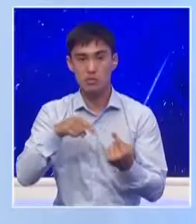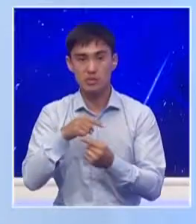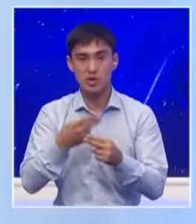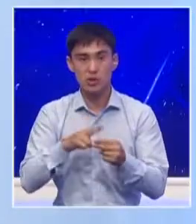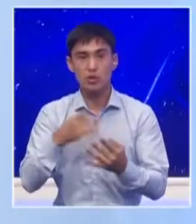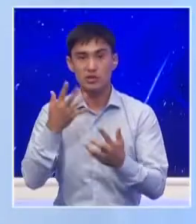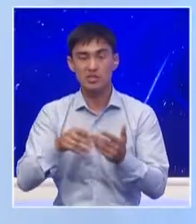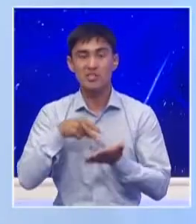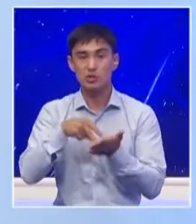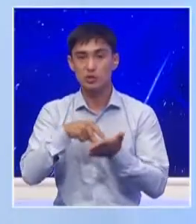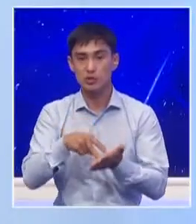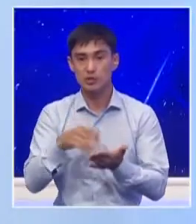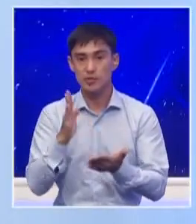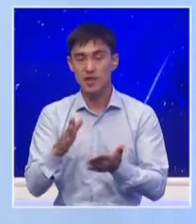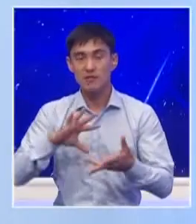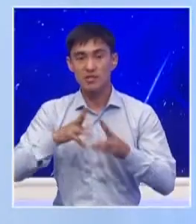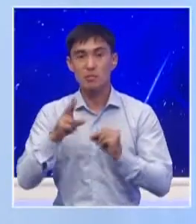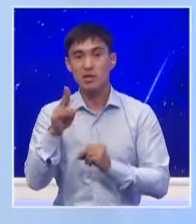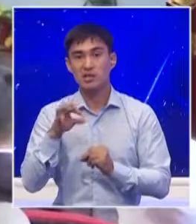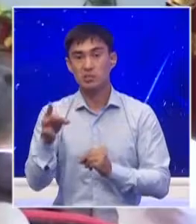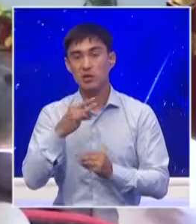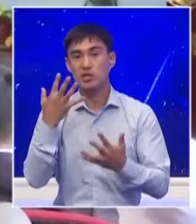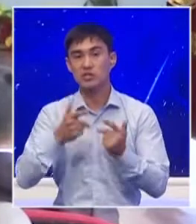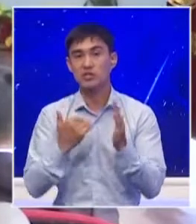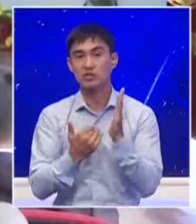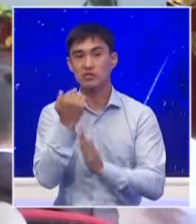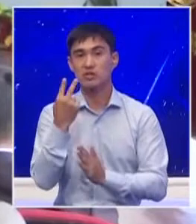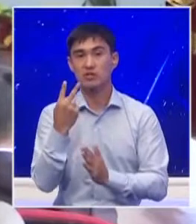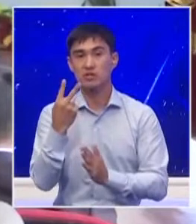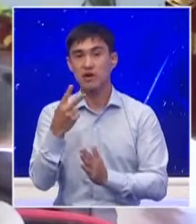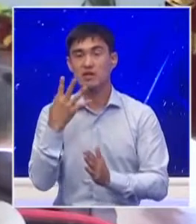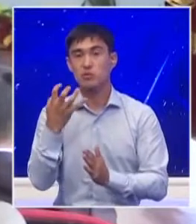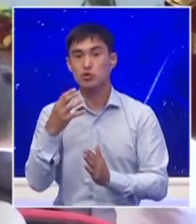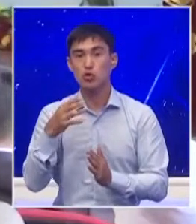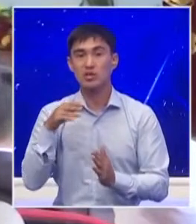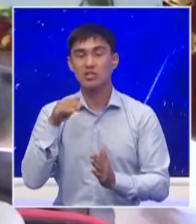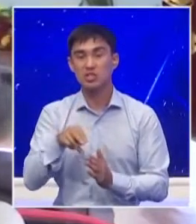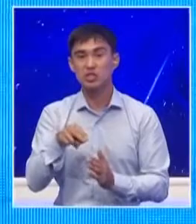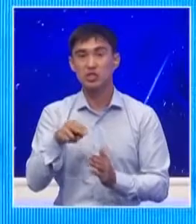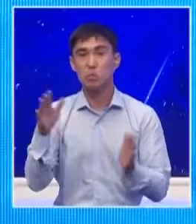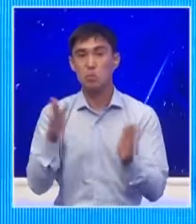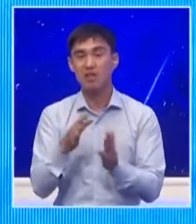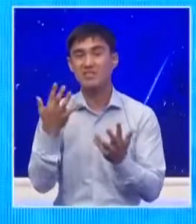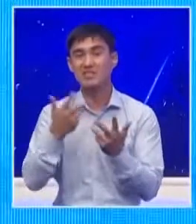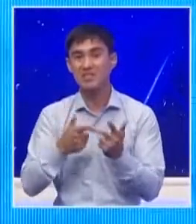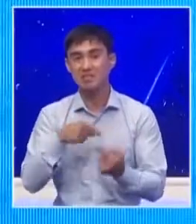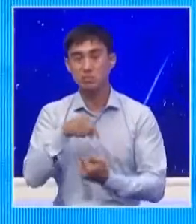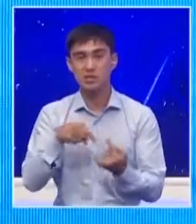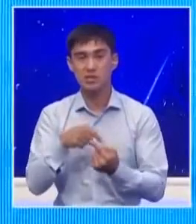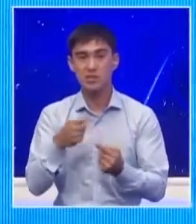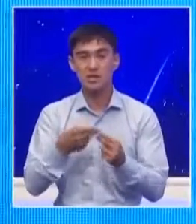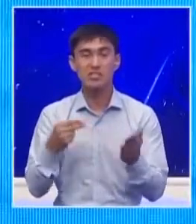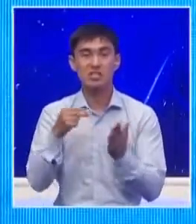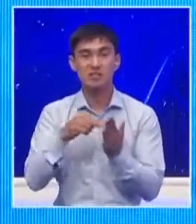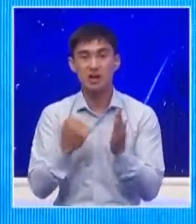которых и туристический в целом в гигантском районе насчитывается свыше двух с половиной тысяч субъектов малого и среднего предпринимательства и эта цифра